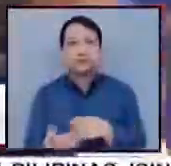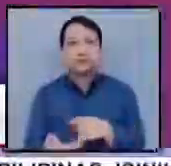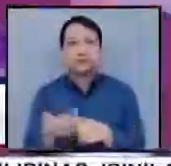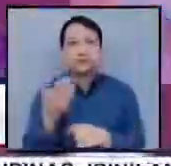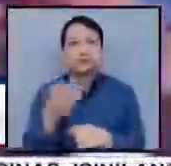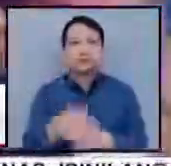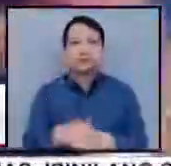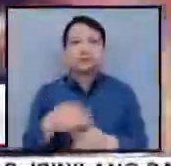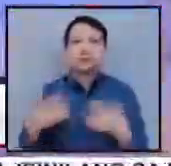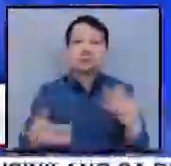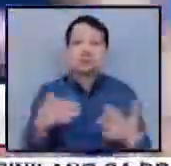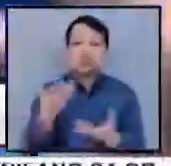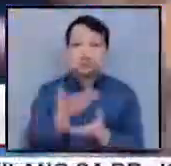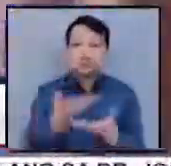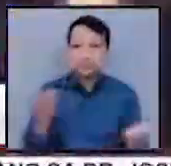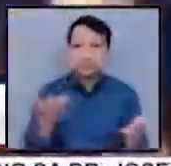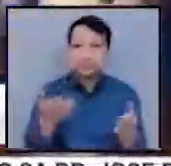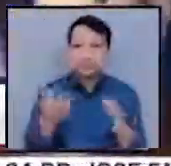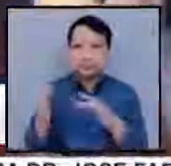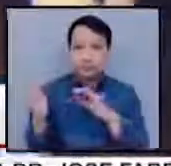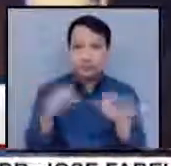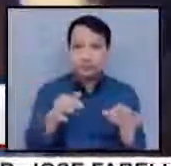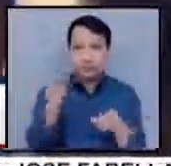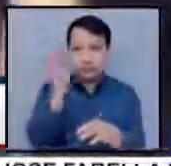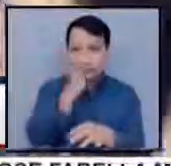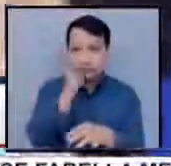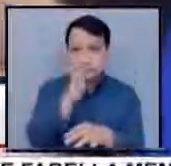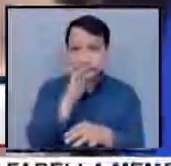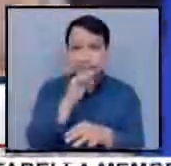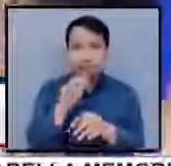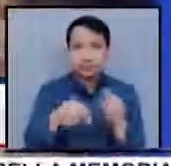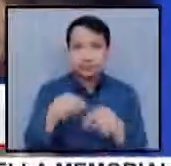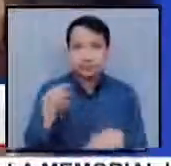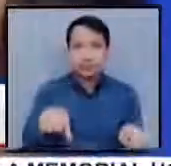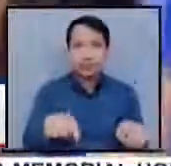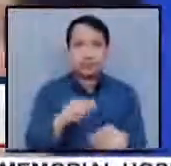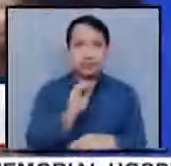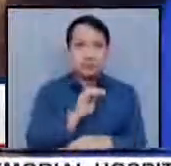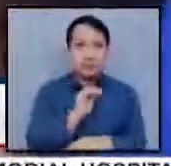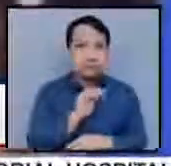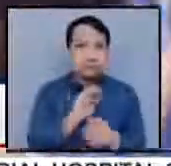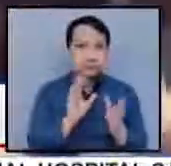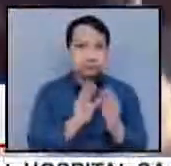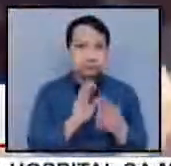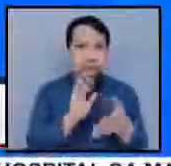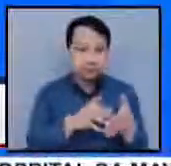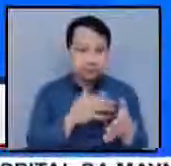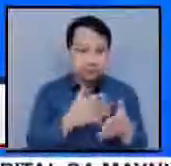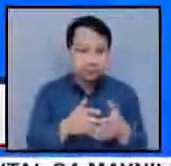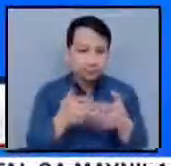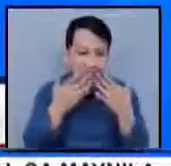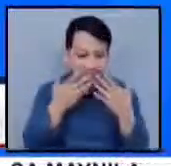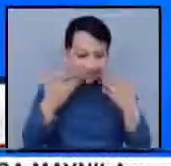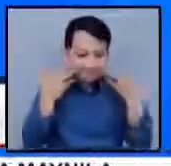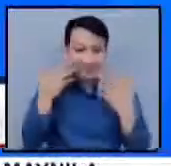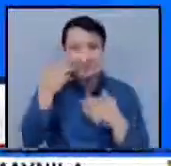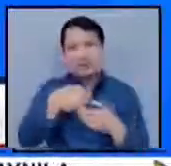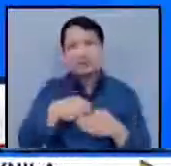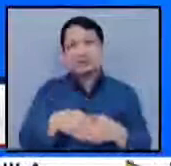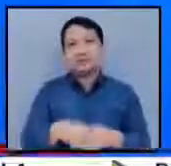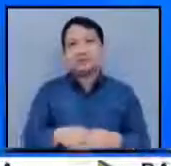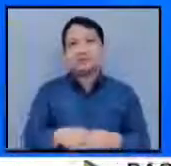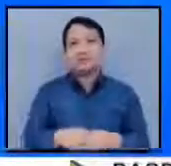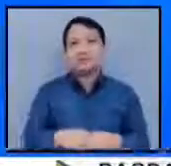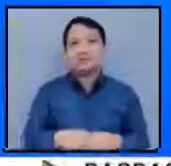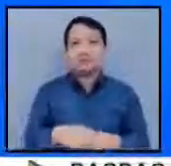Enjoy ang mga dumalong Pilipino sa kabila ng pagod sa mga meeting, masarap ang ngiti ng presidente. Pagkaganyan ng mga